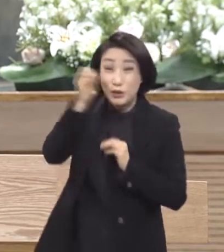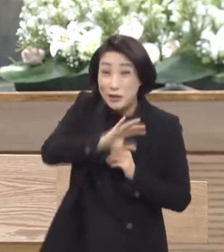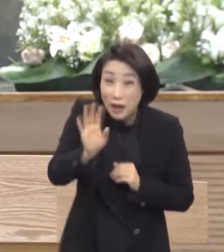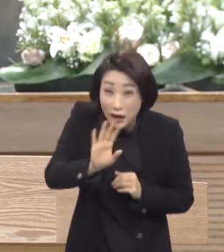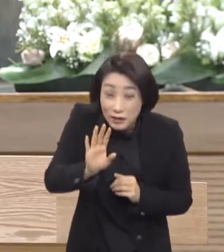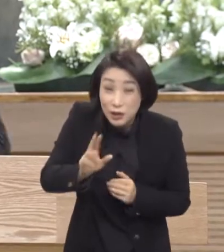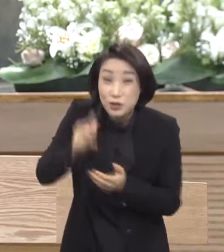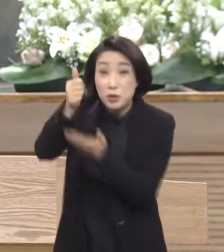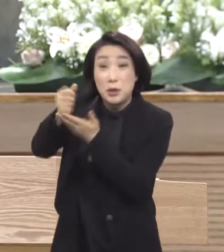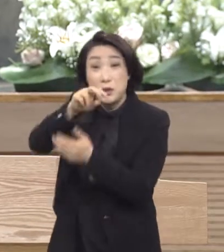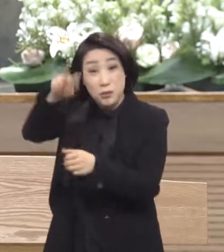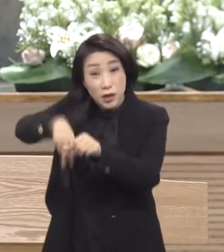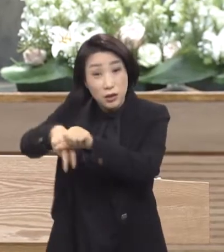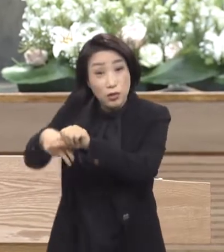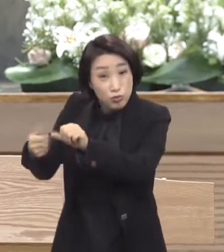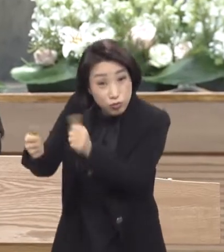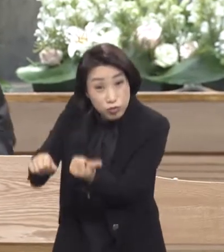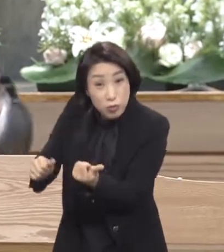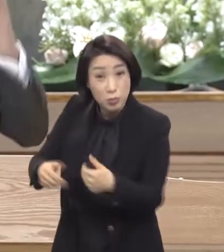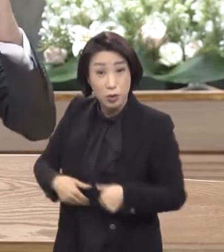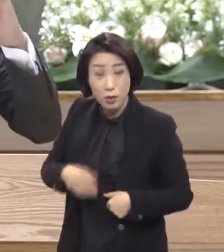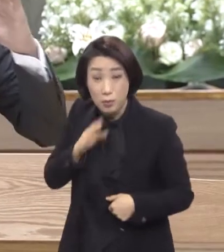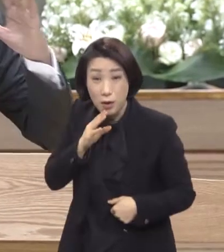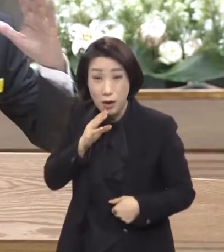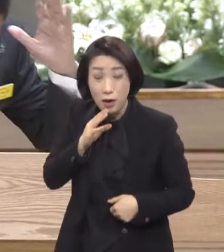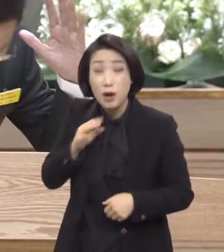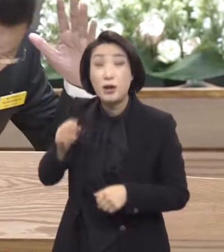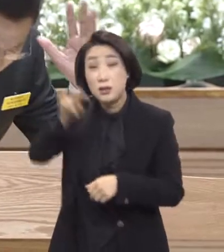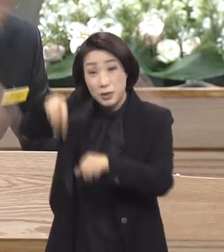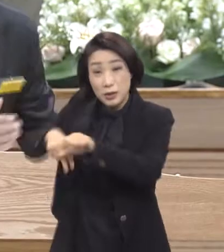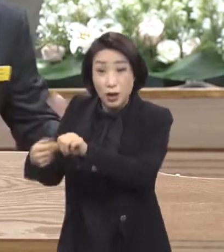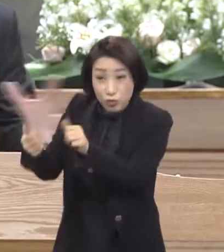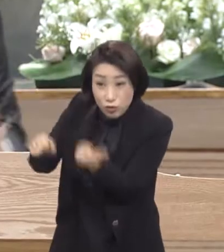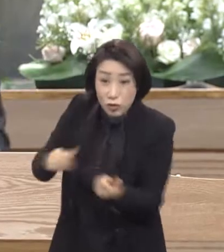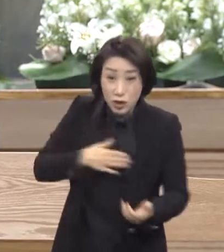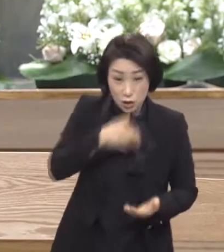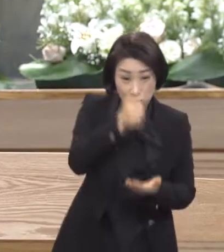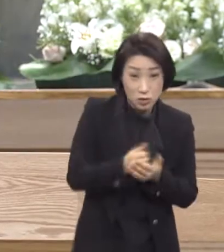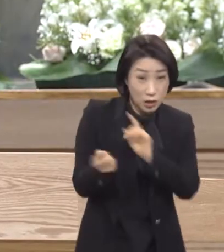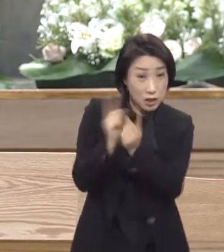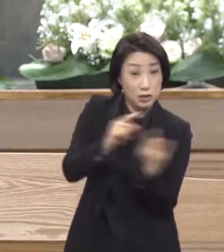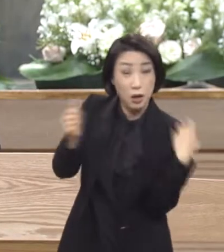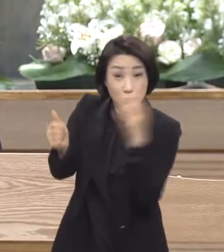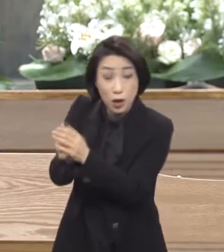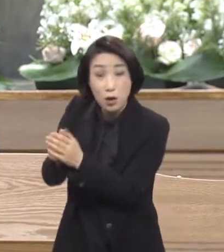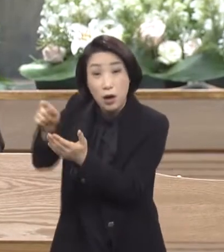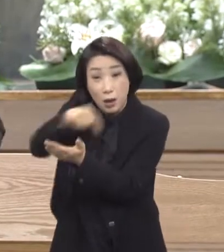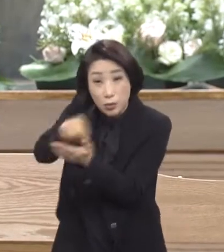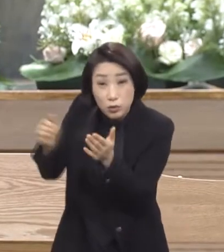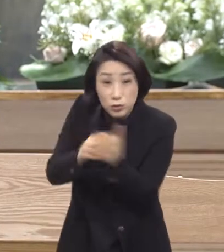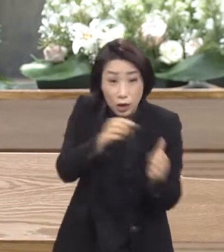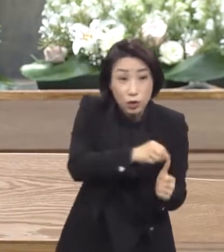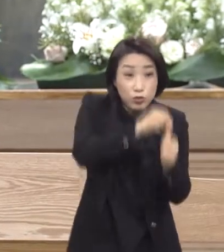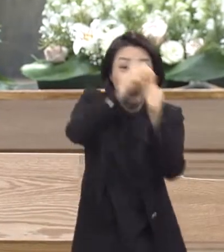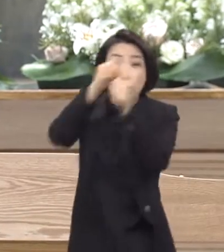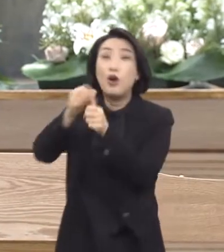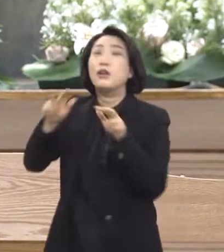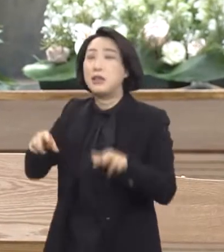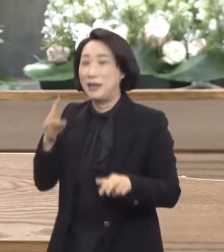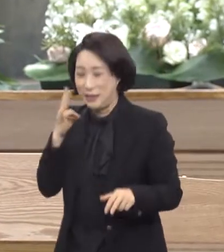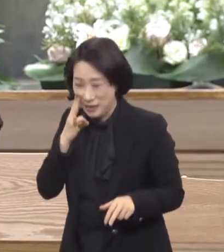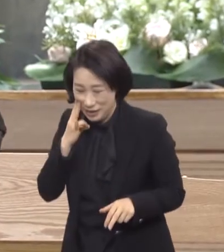아니야. 그가 죽어야 된다니까. 죽음으로 내 죄값을 갚고 나를 살려줬다면 이제는